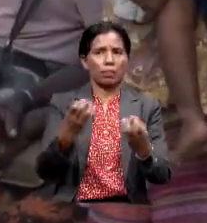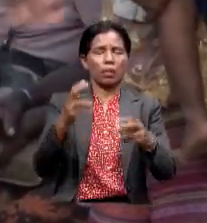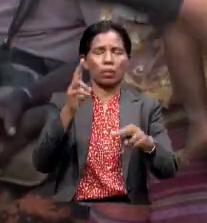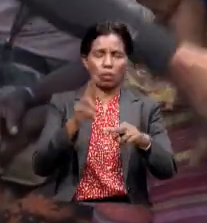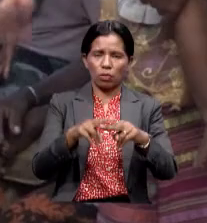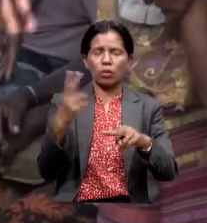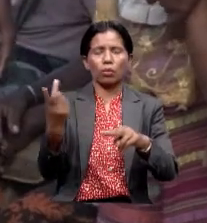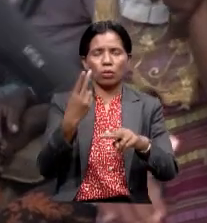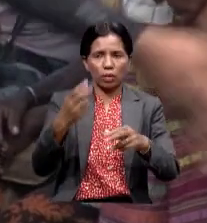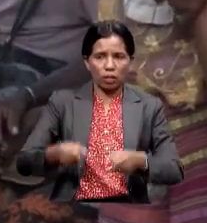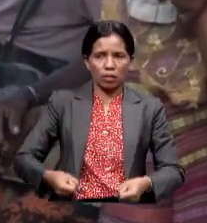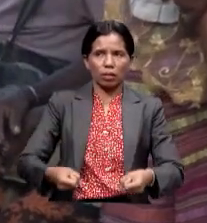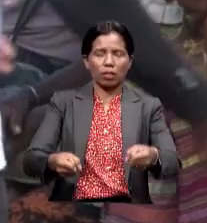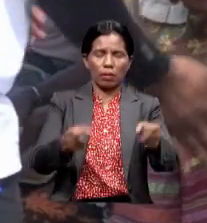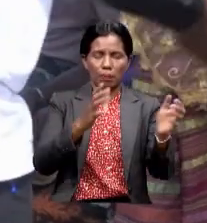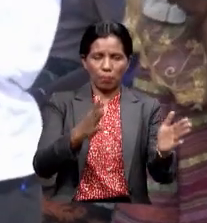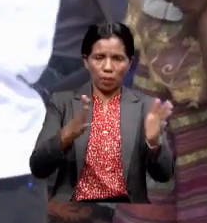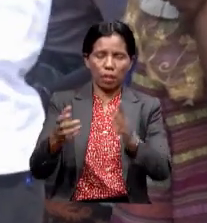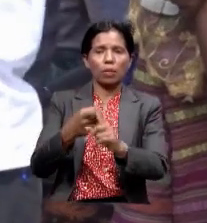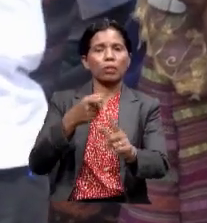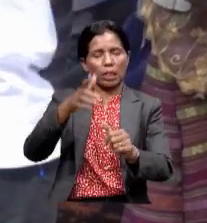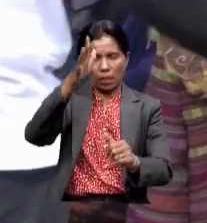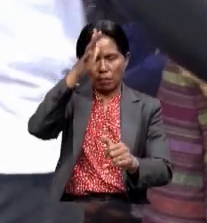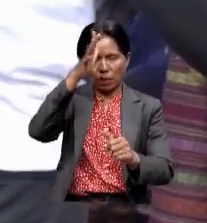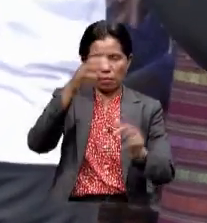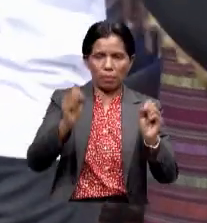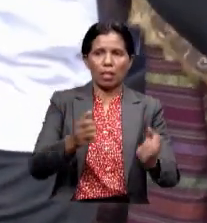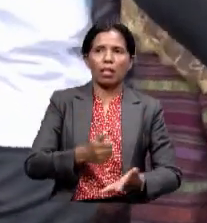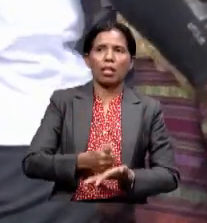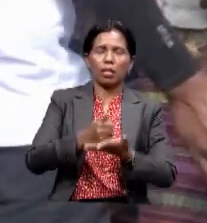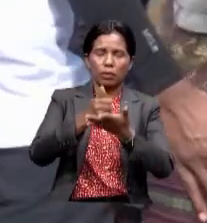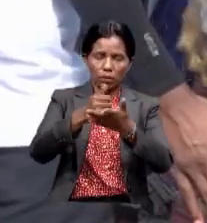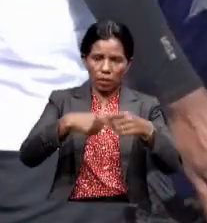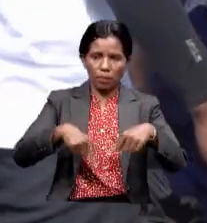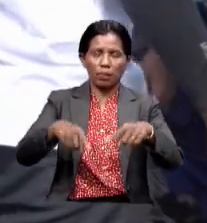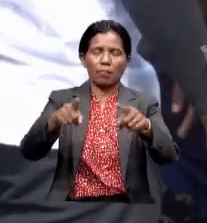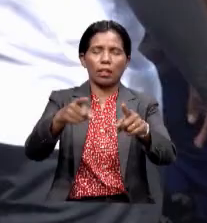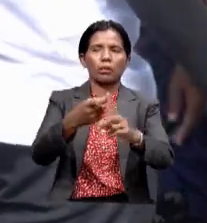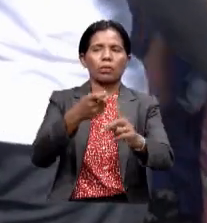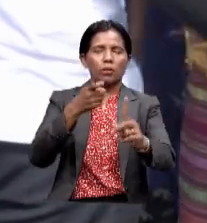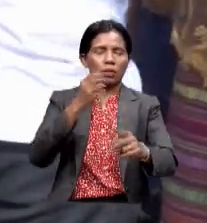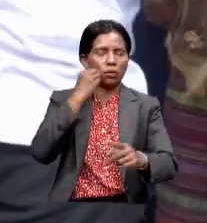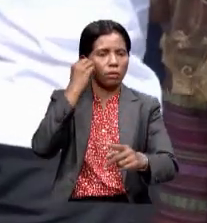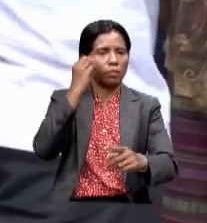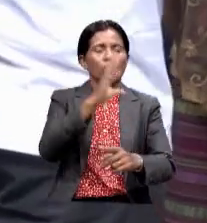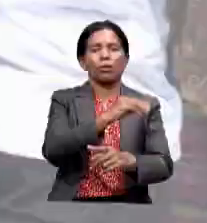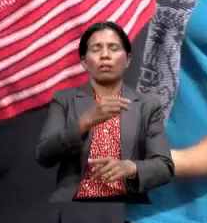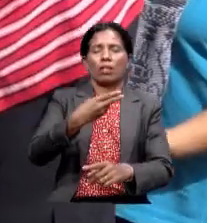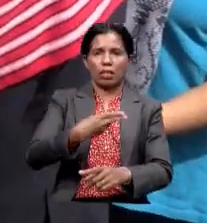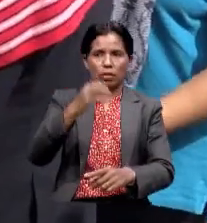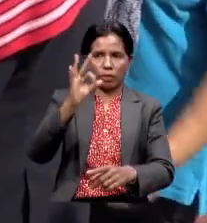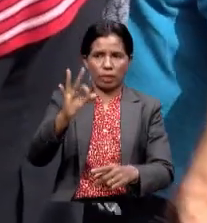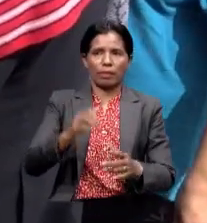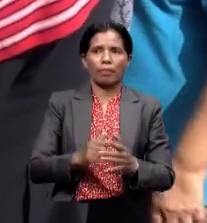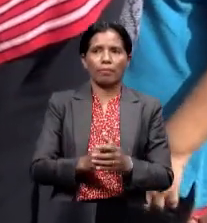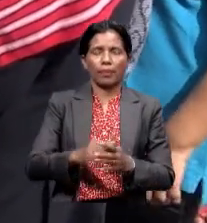iha gerobak nebe prepara husini amang nune bele fasilita nia bamai iha umalara na mos baris fati.